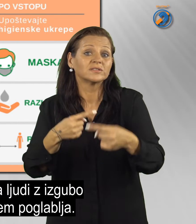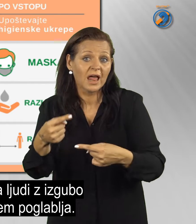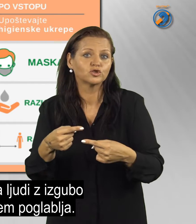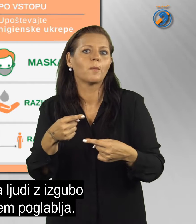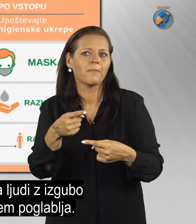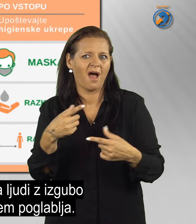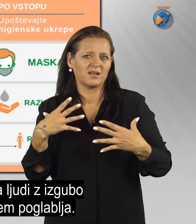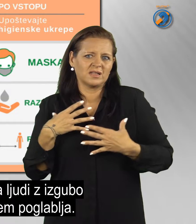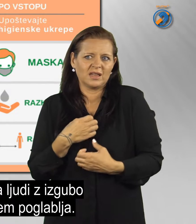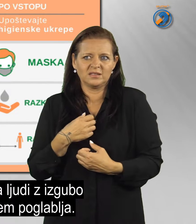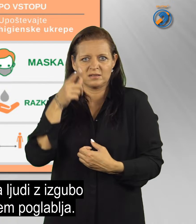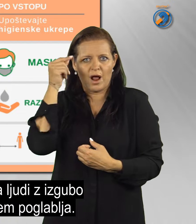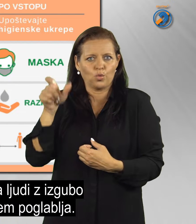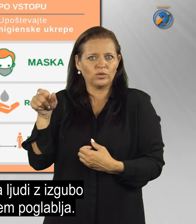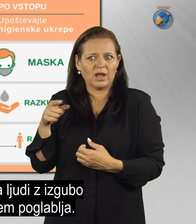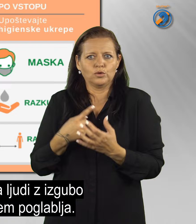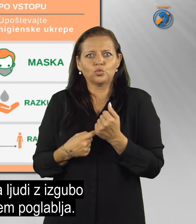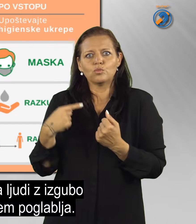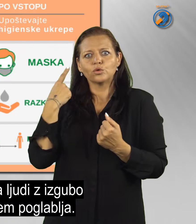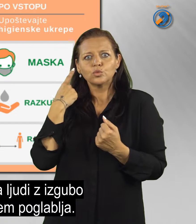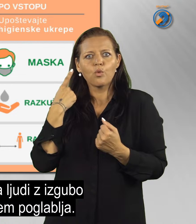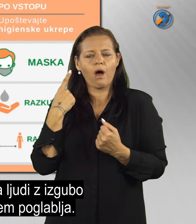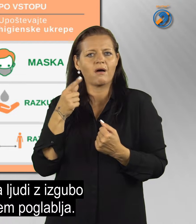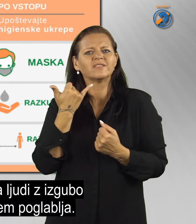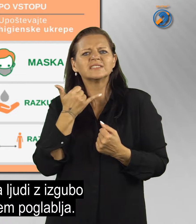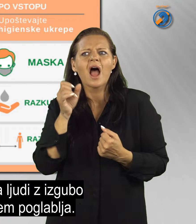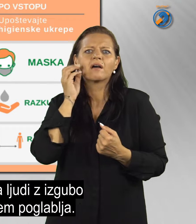stiska ljudi z izgubo sluha z vsakim dnem poglablja.